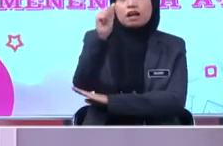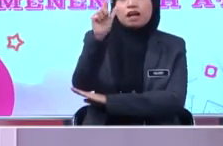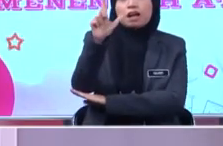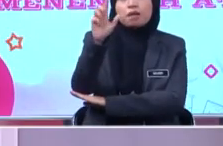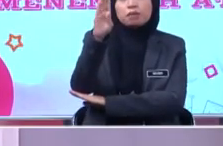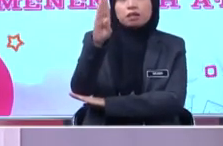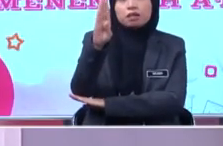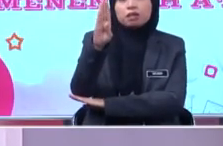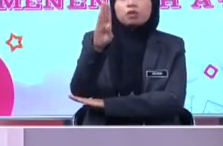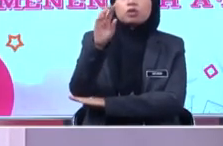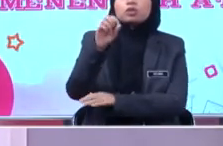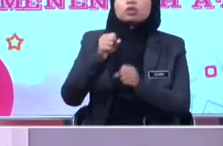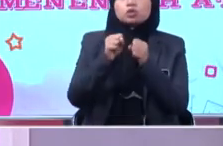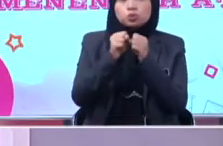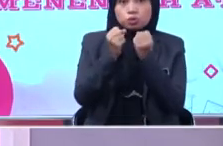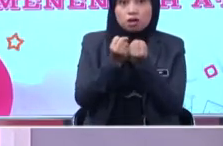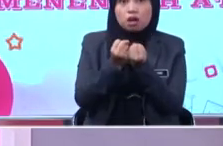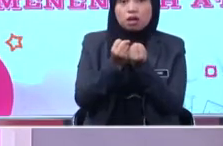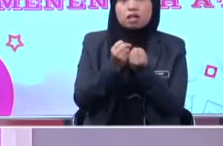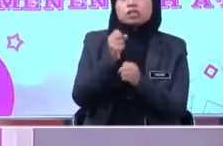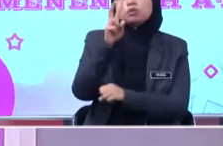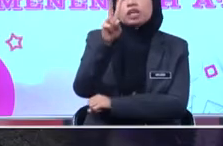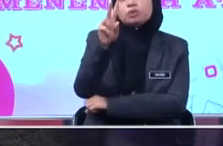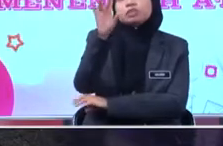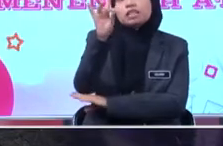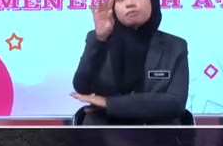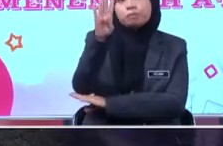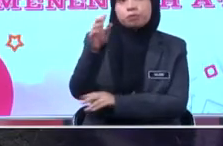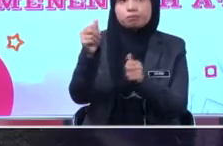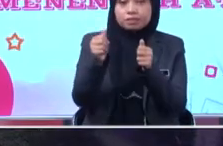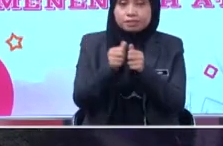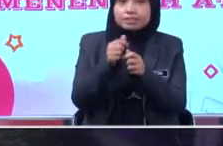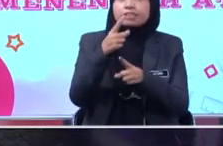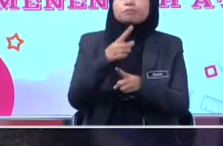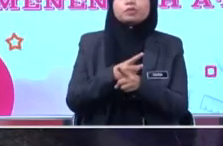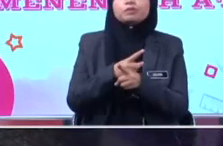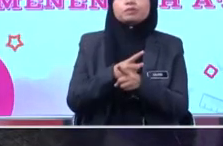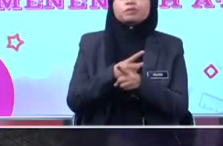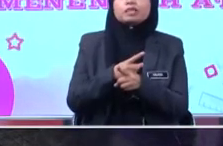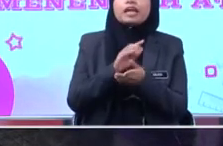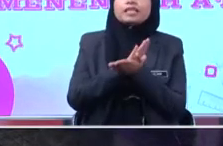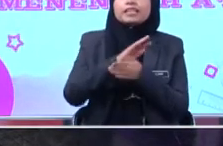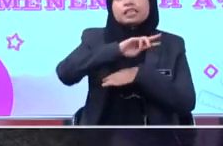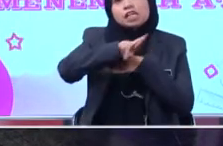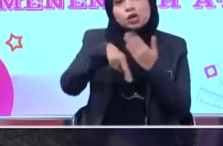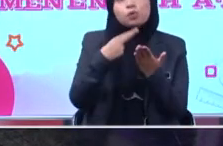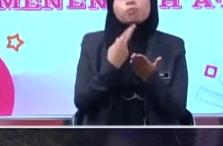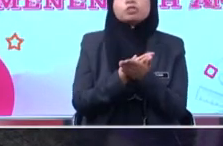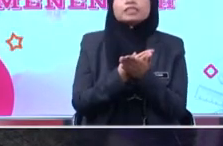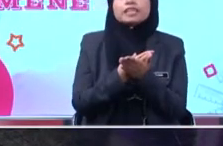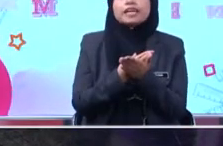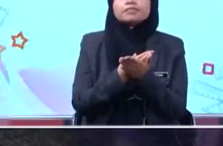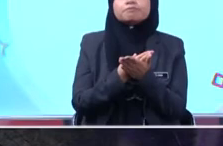284 dengan baik dan betul Ustad dan sedikit rumusan daripada Ustad sebelum kita berakhir